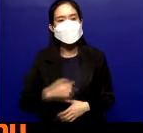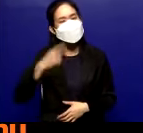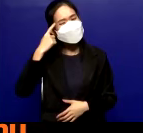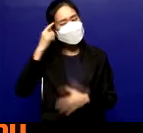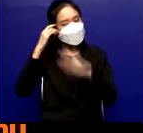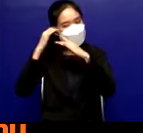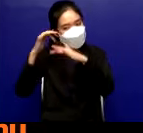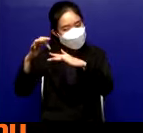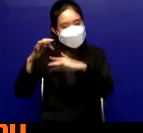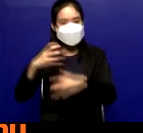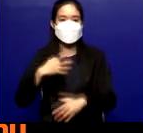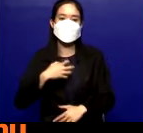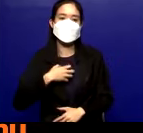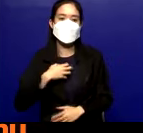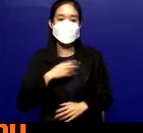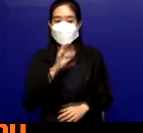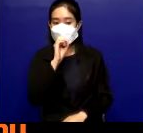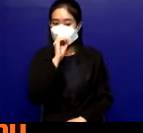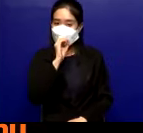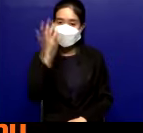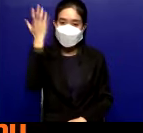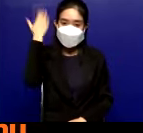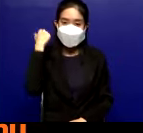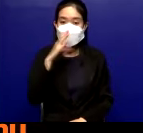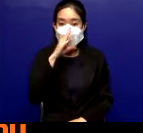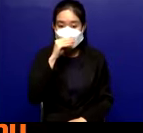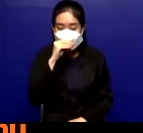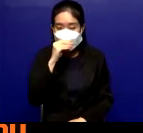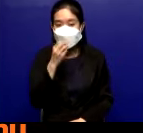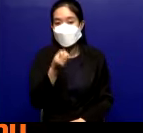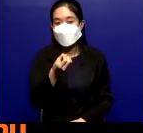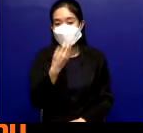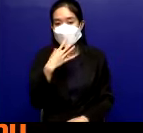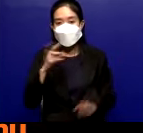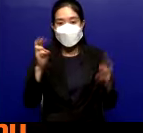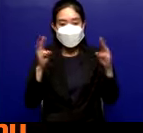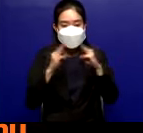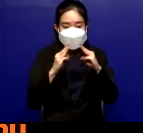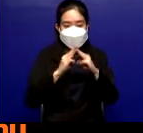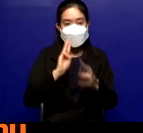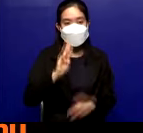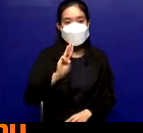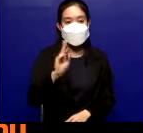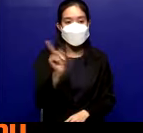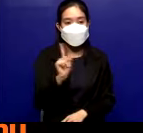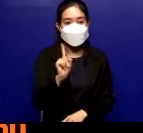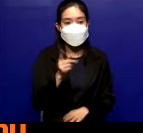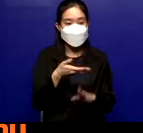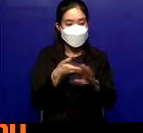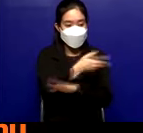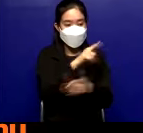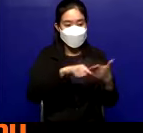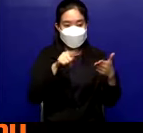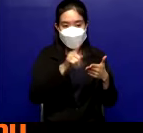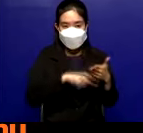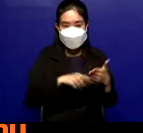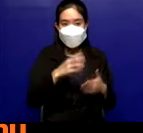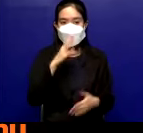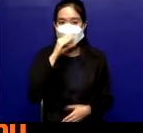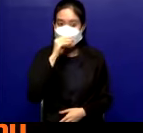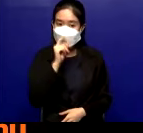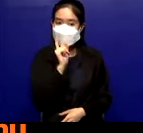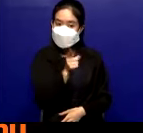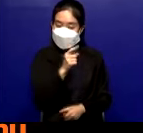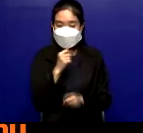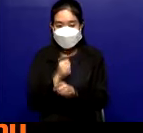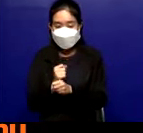จะรักษาสัจจะที่ได้หาเสียงไว้แต่ก็ไม่ค่อยแน่ใจนะคะว่าสัจจะจะมีในหมู่โจรหรือเปล่าโดยหากมองภ